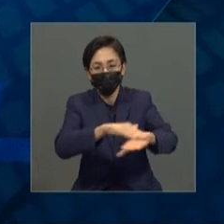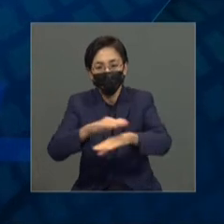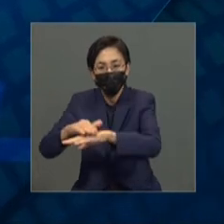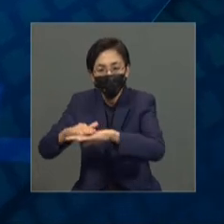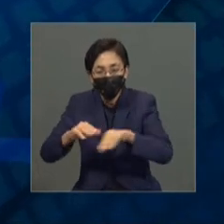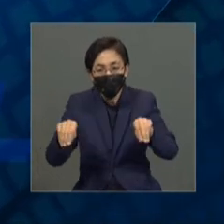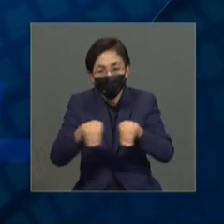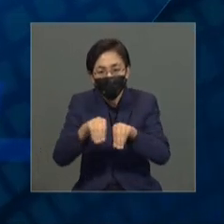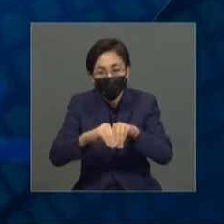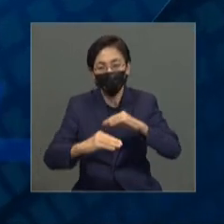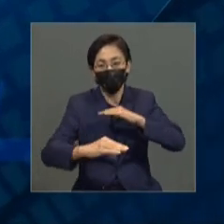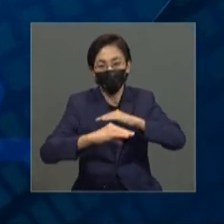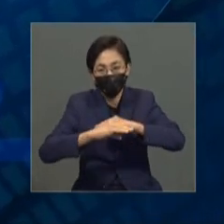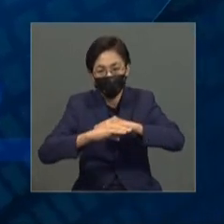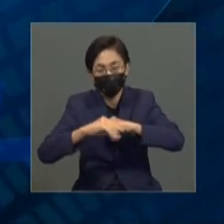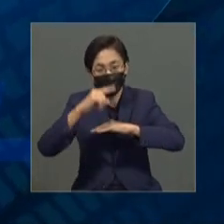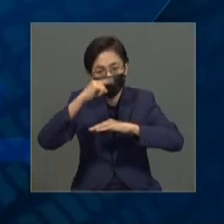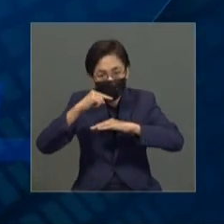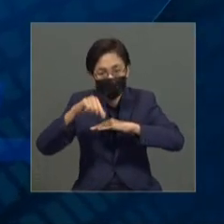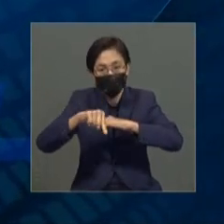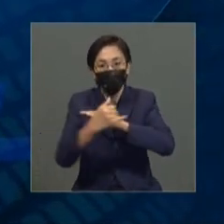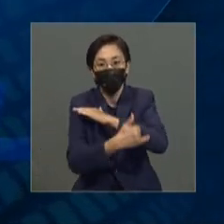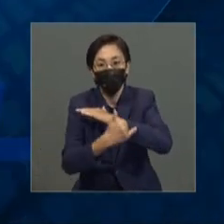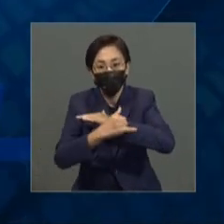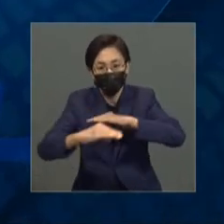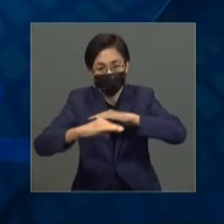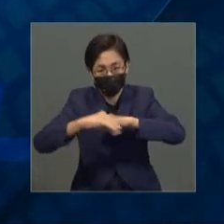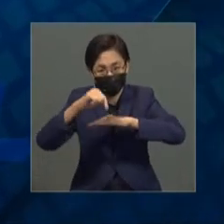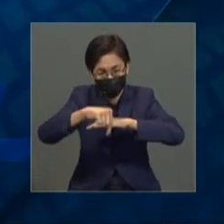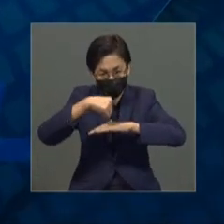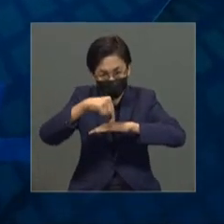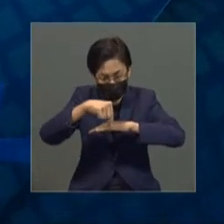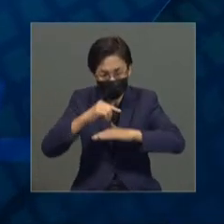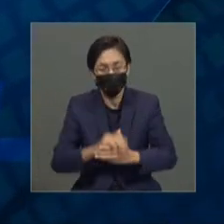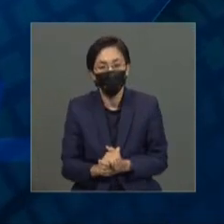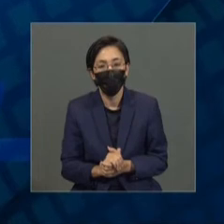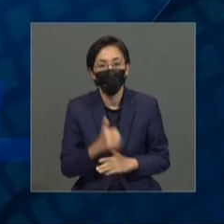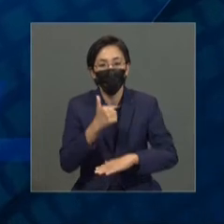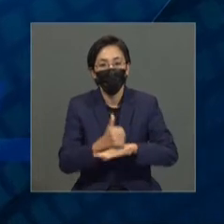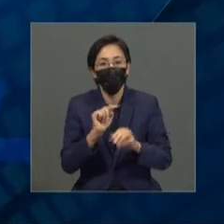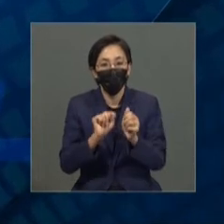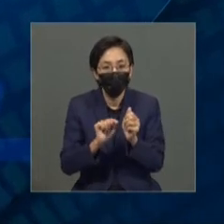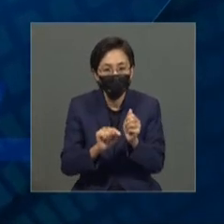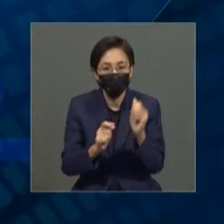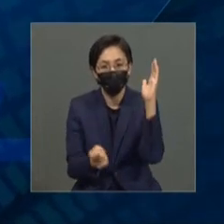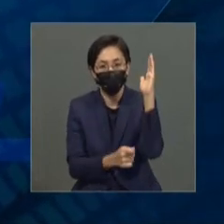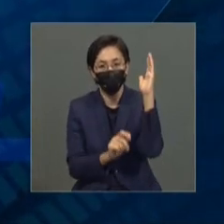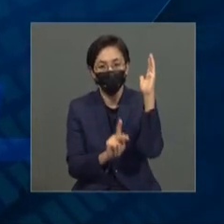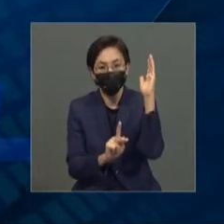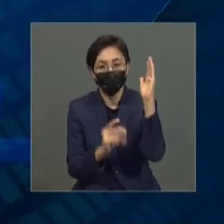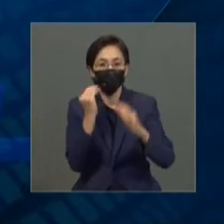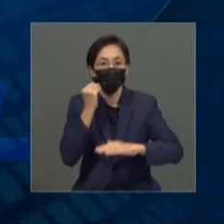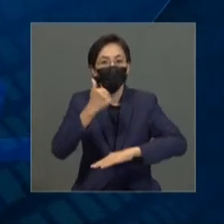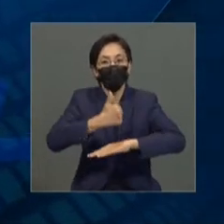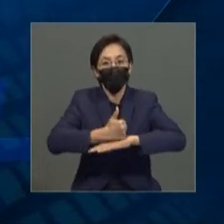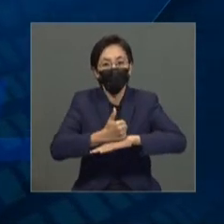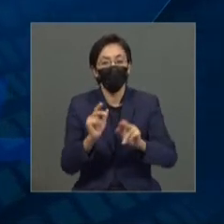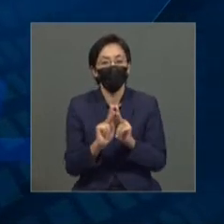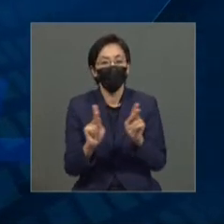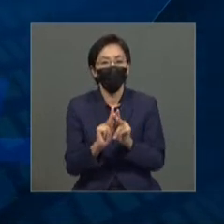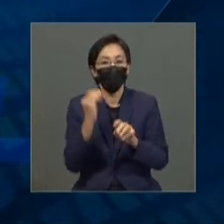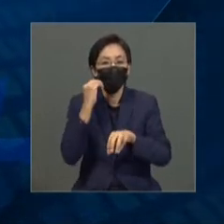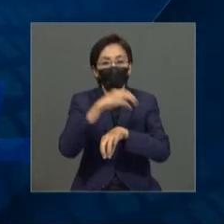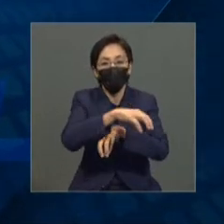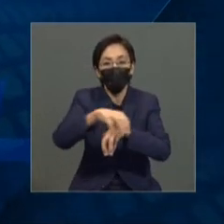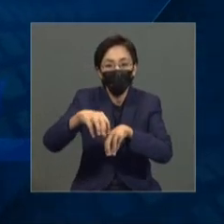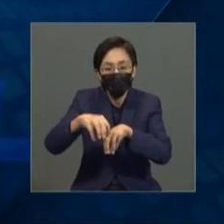ที่ชายแดนมีการระบุนะคะขอความร่วมมือนายอำเภอกำนันผู้ใหญ่บ้านคณะกรรมการหมู่บ้านผู้น